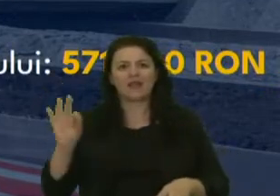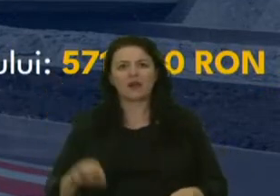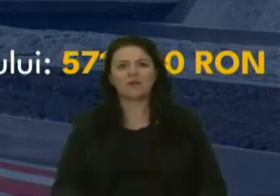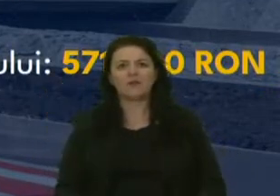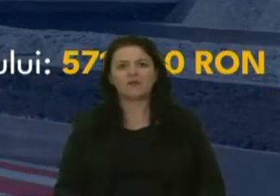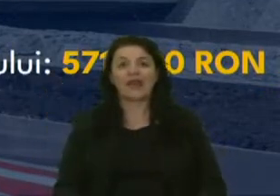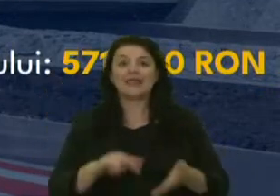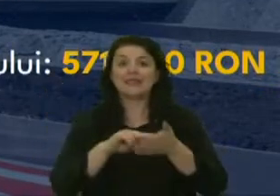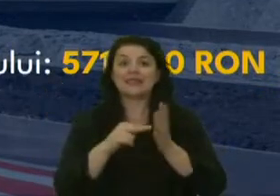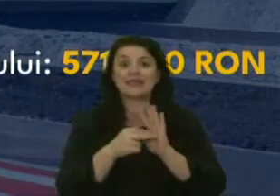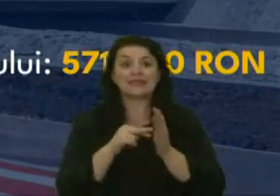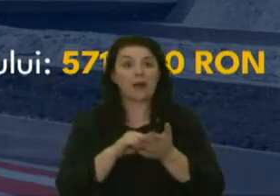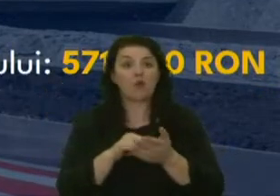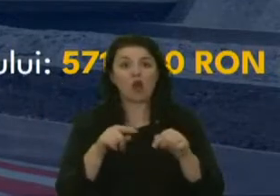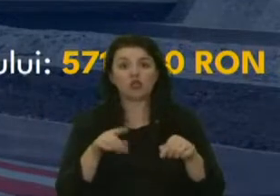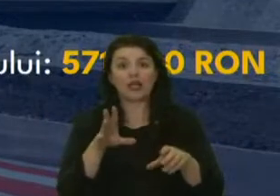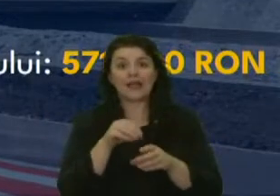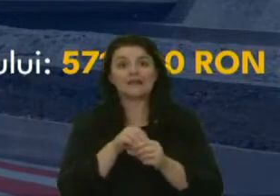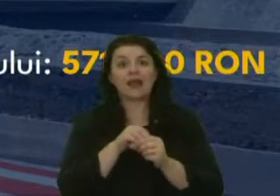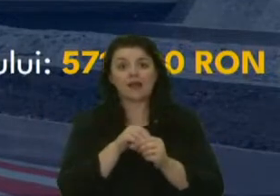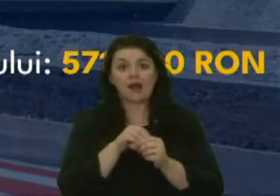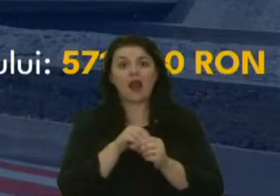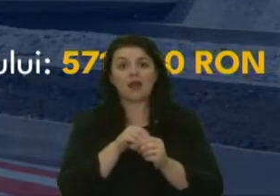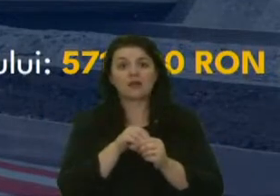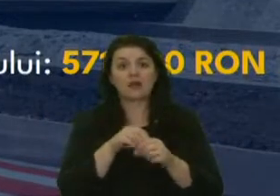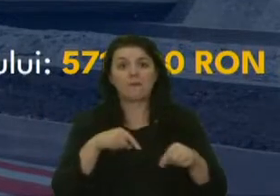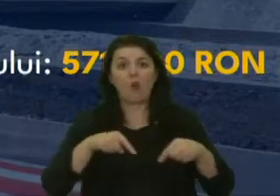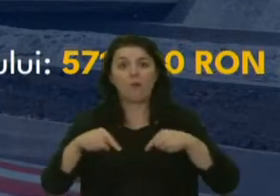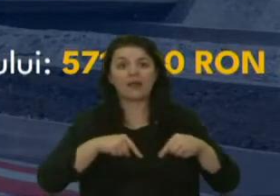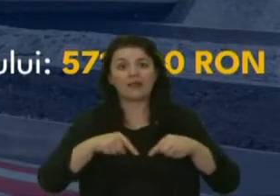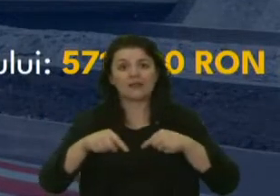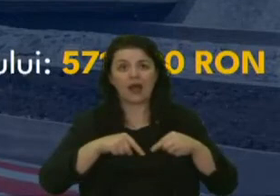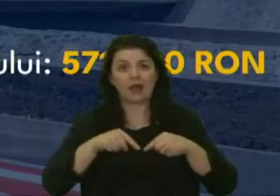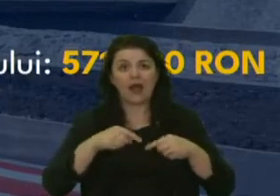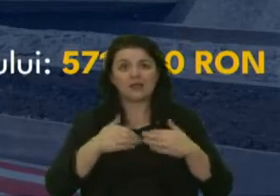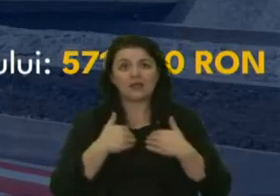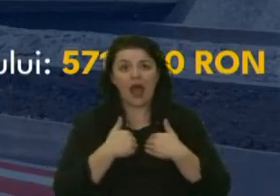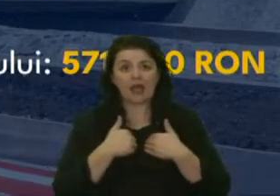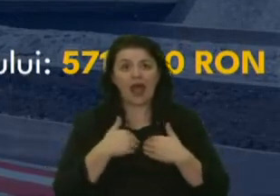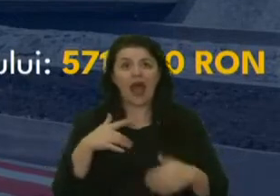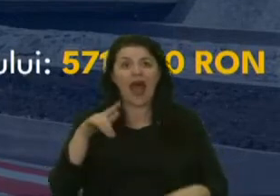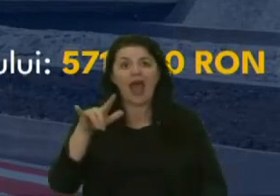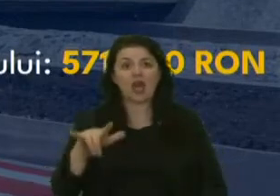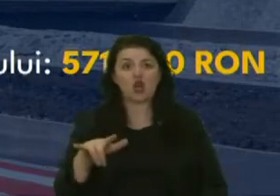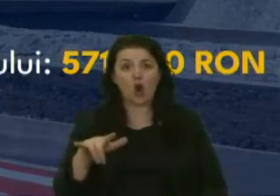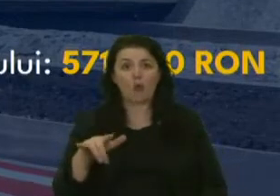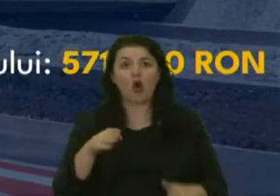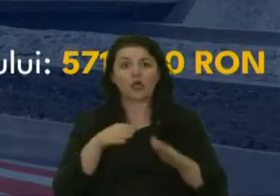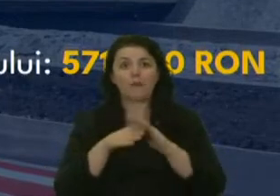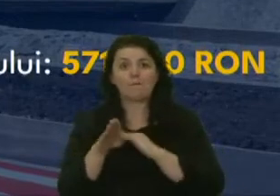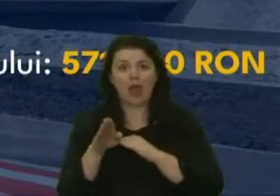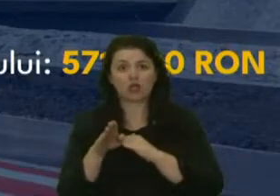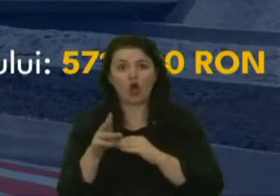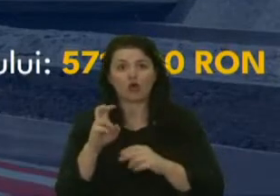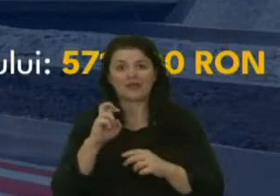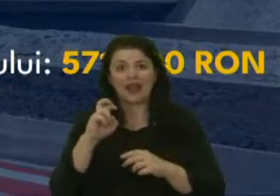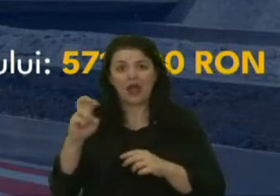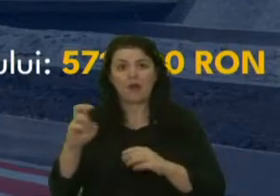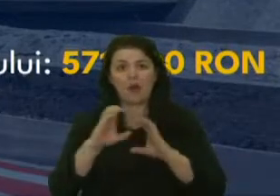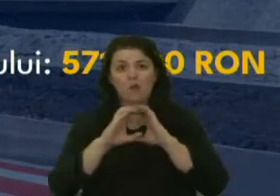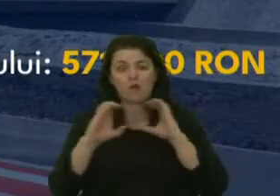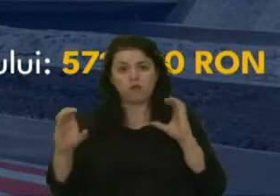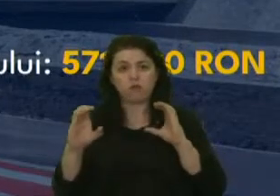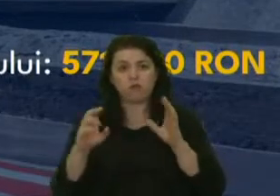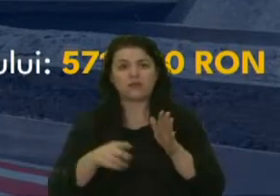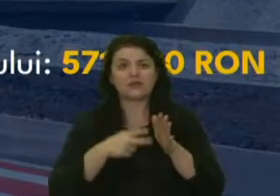sistemul acesta de sistemul acesta integrat de mobilitate urbană care să ai aeroport metrou tramvai autobuz troleibuz